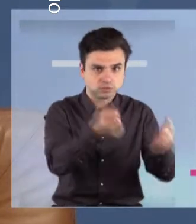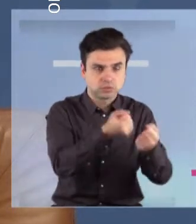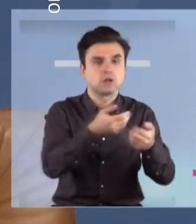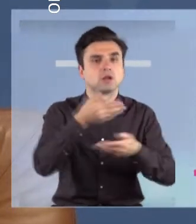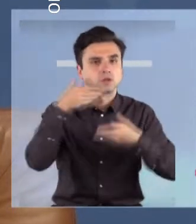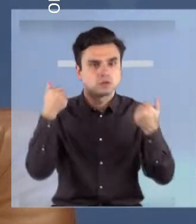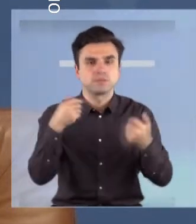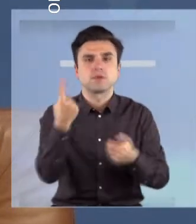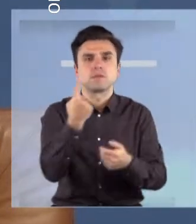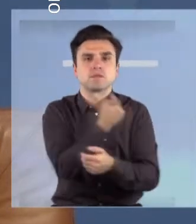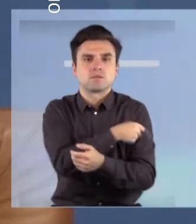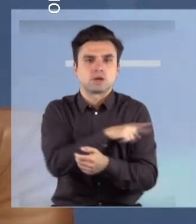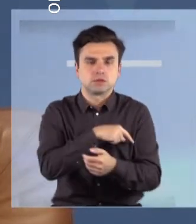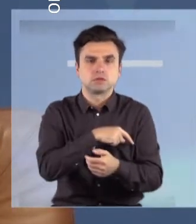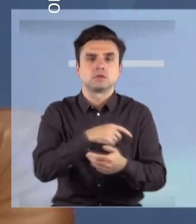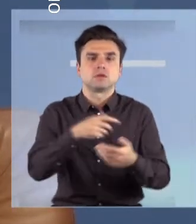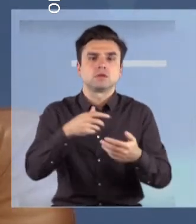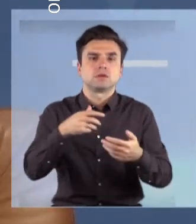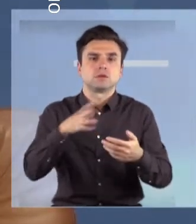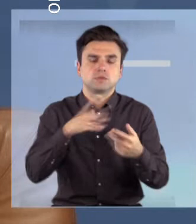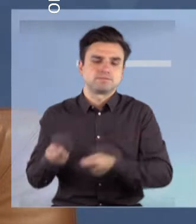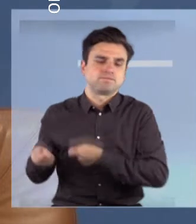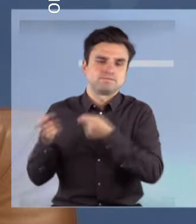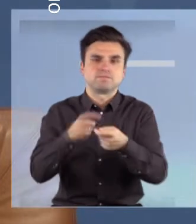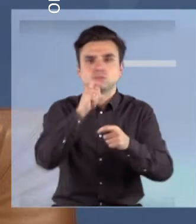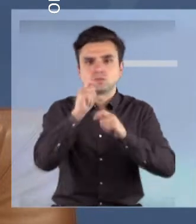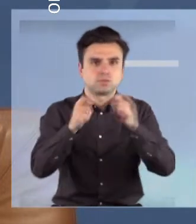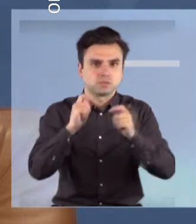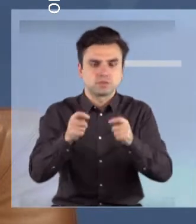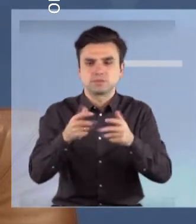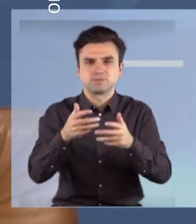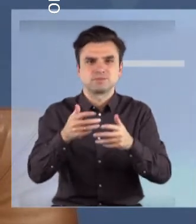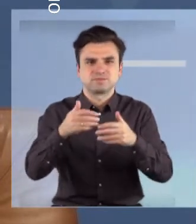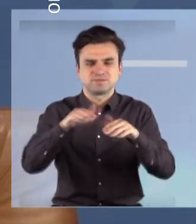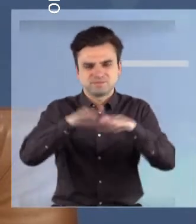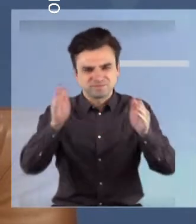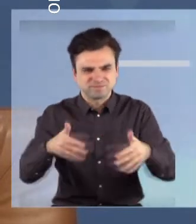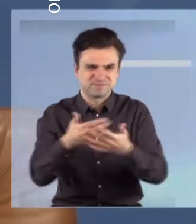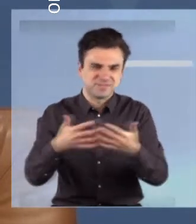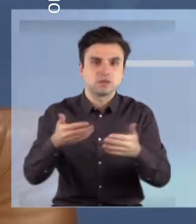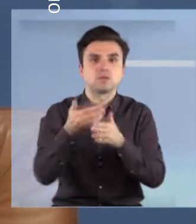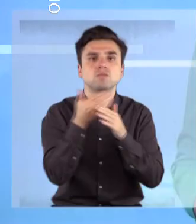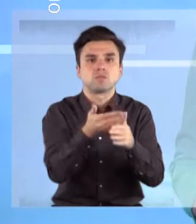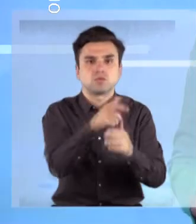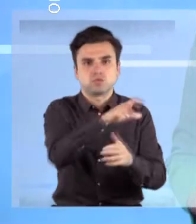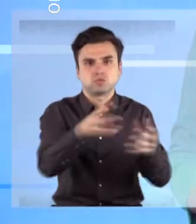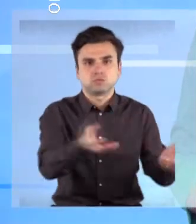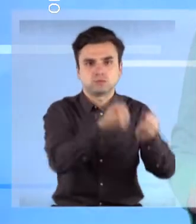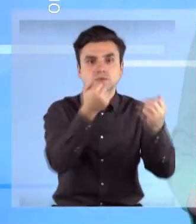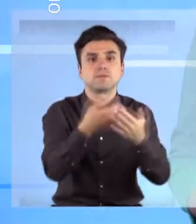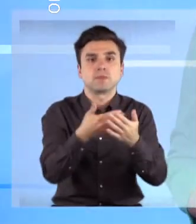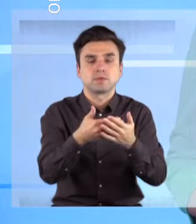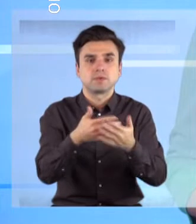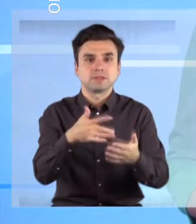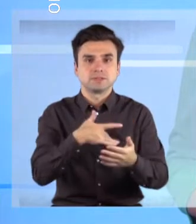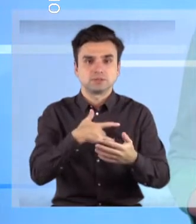хабарі, залишаться там недовго на цих посадах. Будь ласка, не бійтеся, звертайтеся до нас.